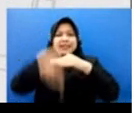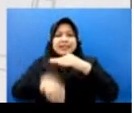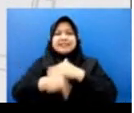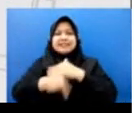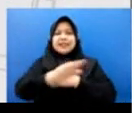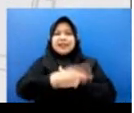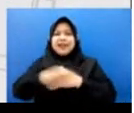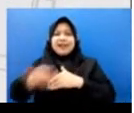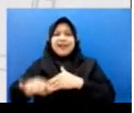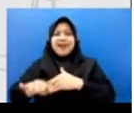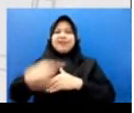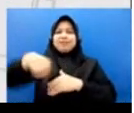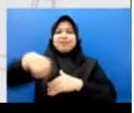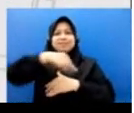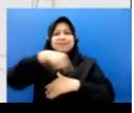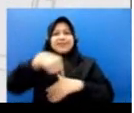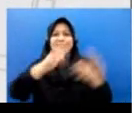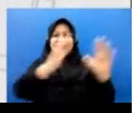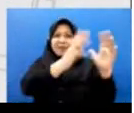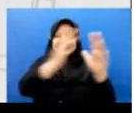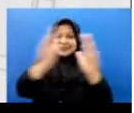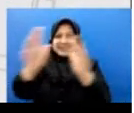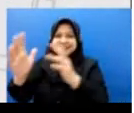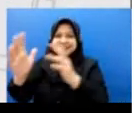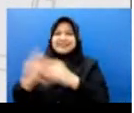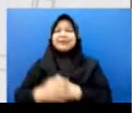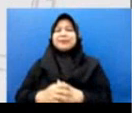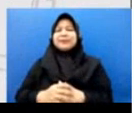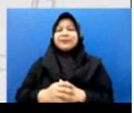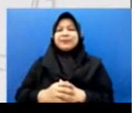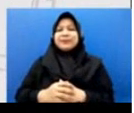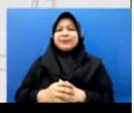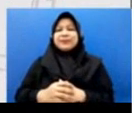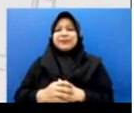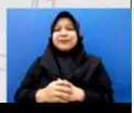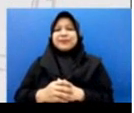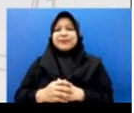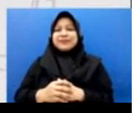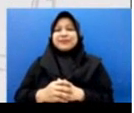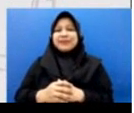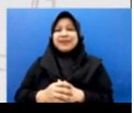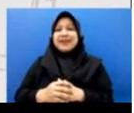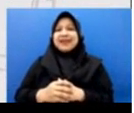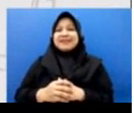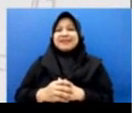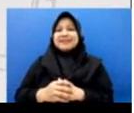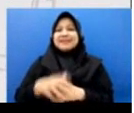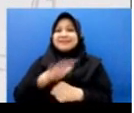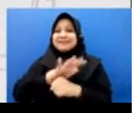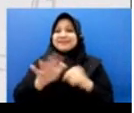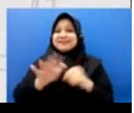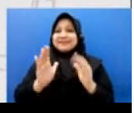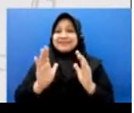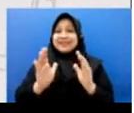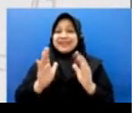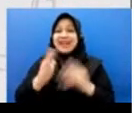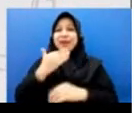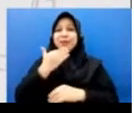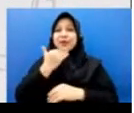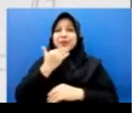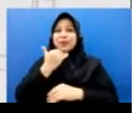adik-adik dan anak-anak murid kita. Sampai di sini, semoga sharing dari saya